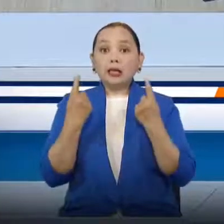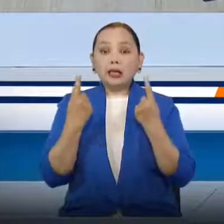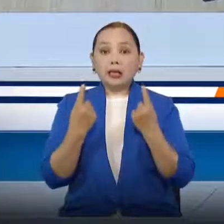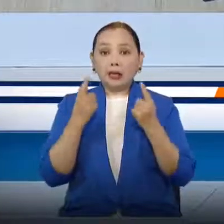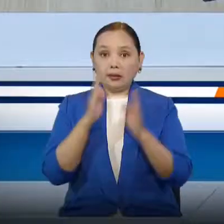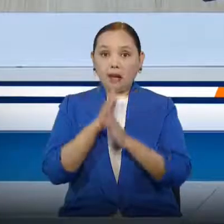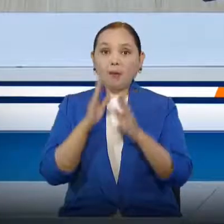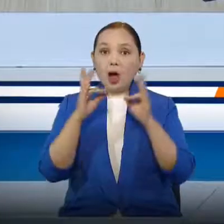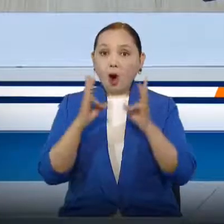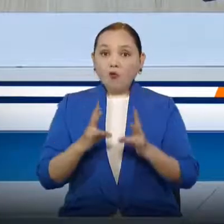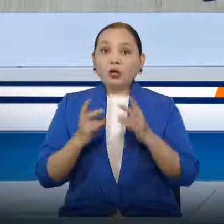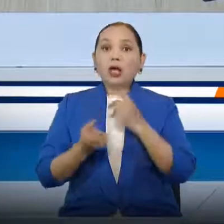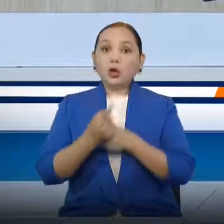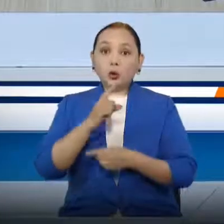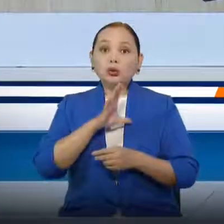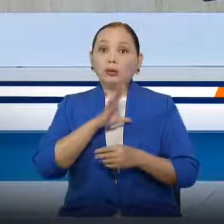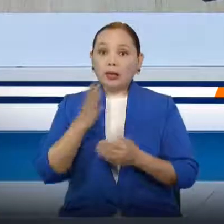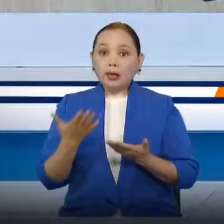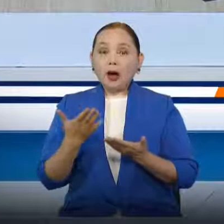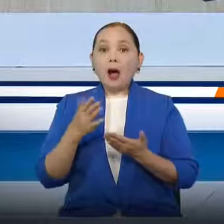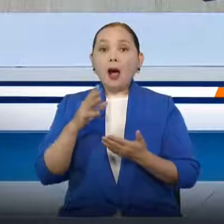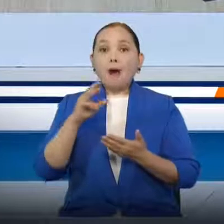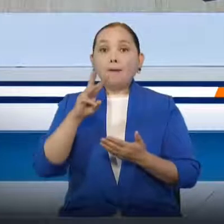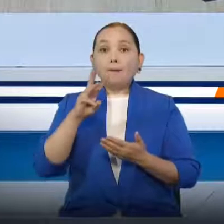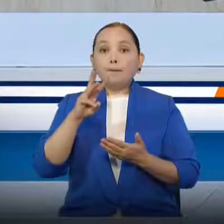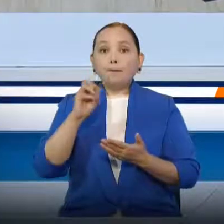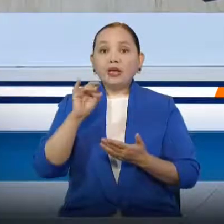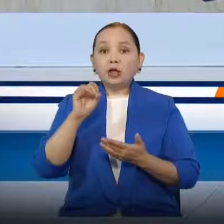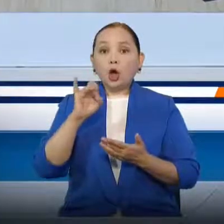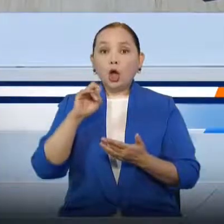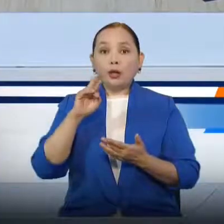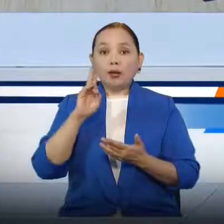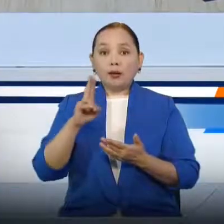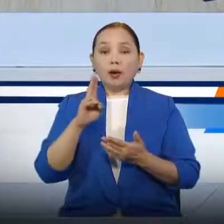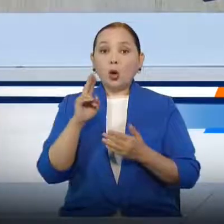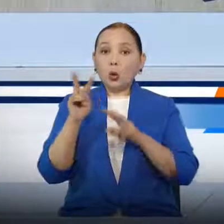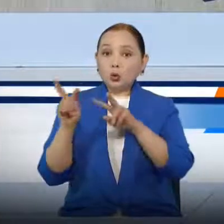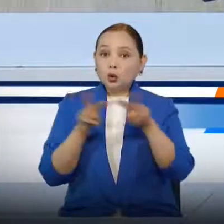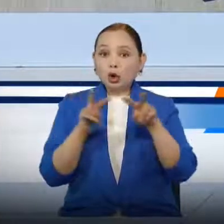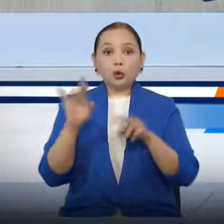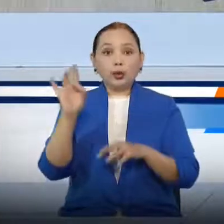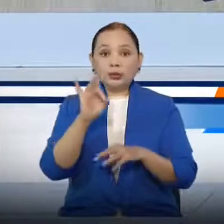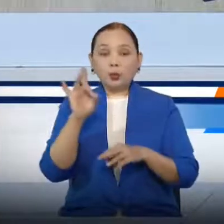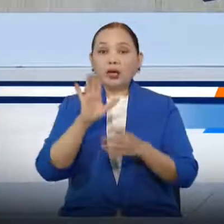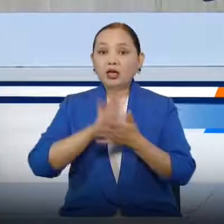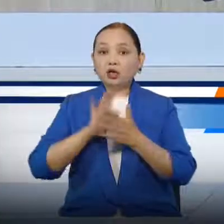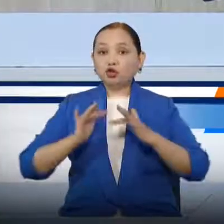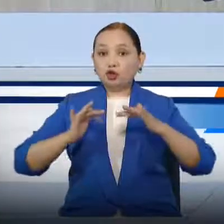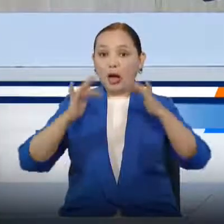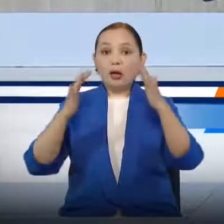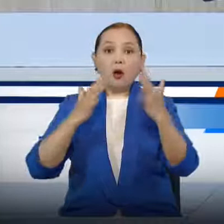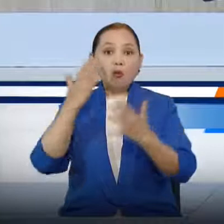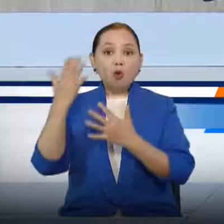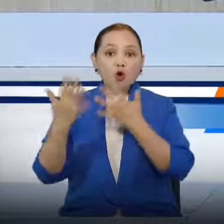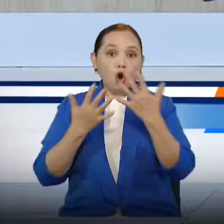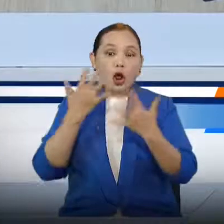tabiiy ofatlar yuz bergan. Meteorologik kuzatuv natijalari respublikamiz hududida chang bo'ronlari davriyligi